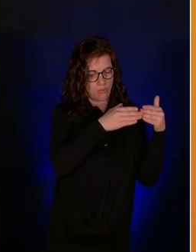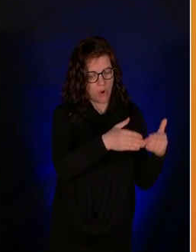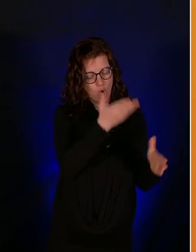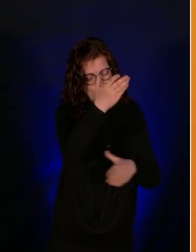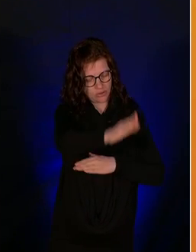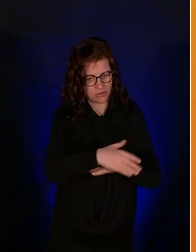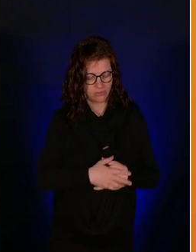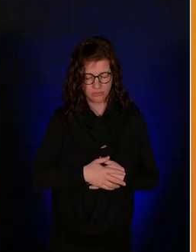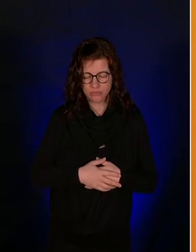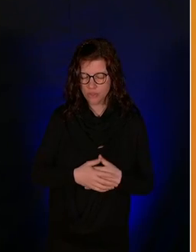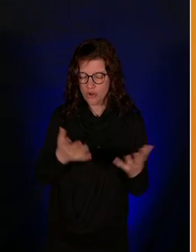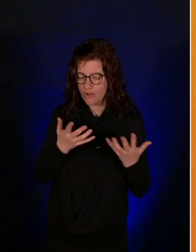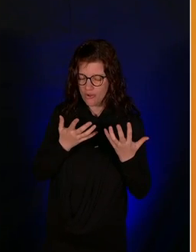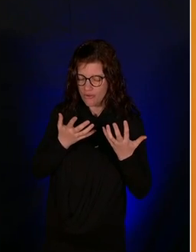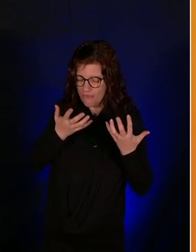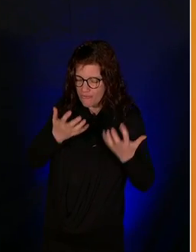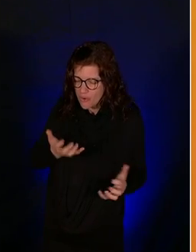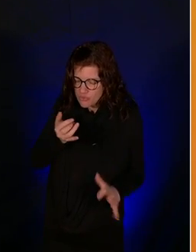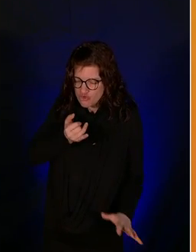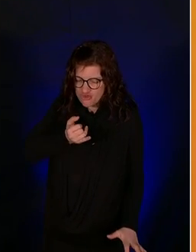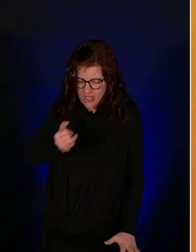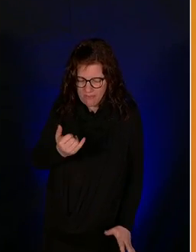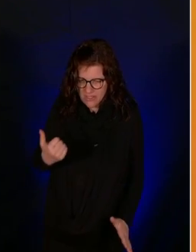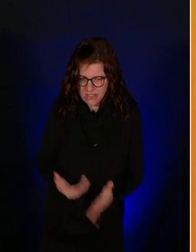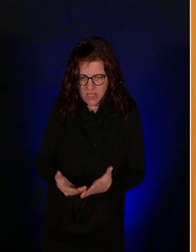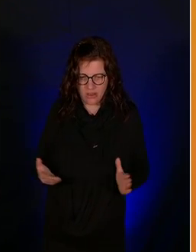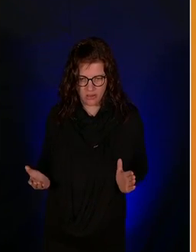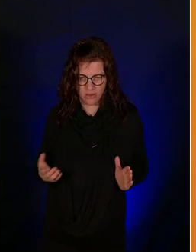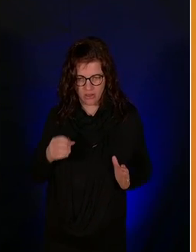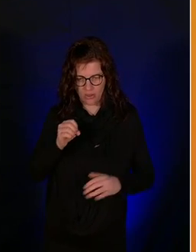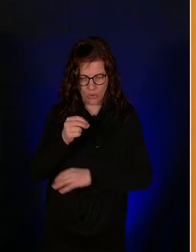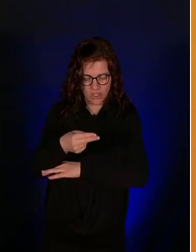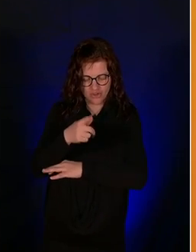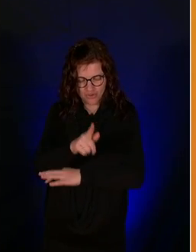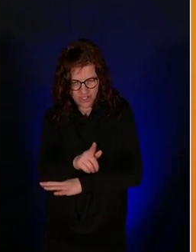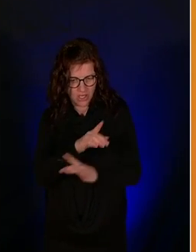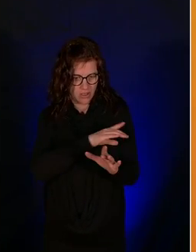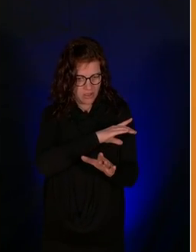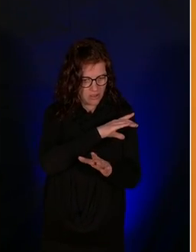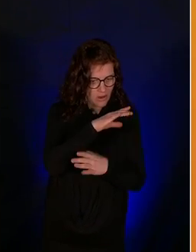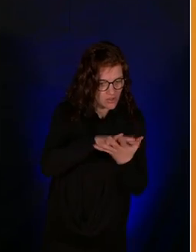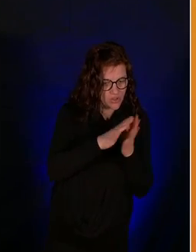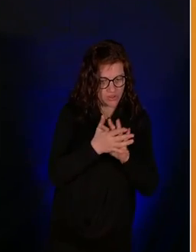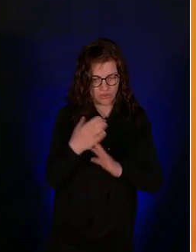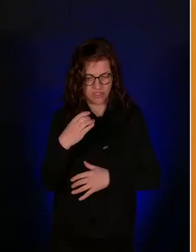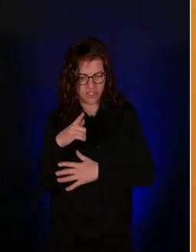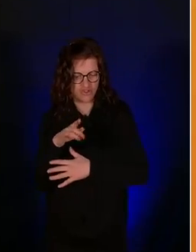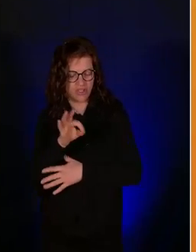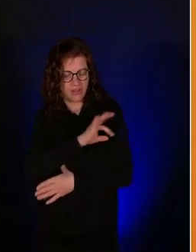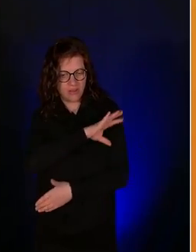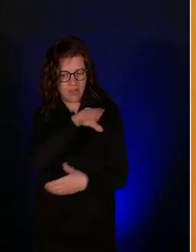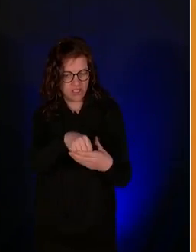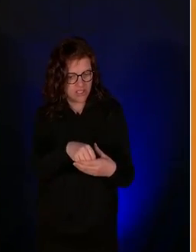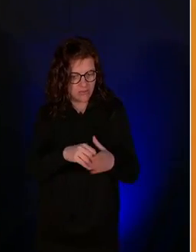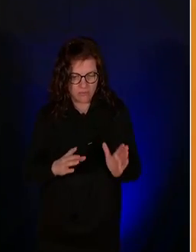Plus jamais ça. Plus jamais ça, un conglomérat d'ONG, d'associations où la CGT y participe. Où